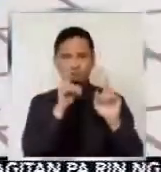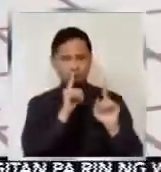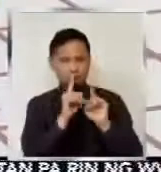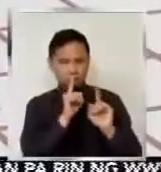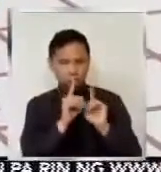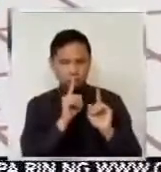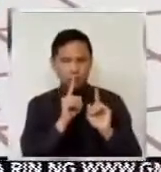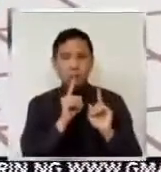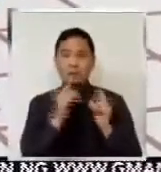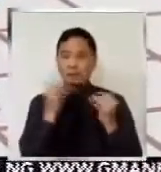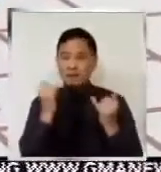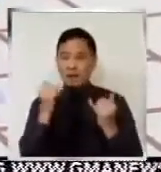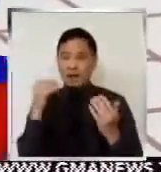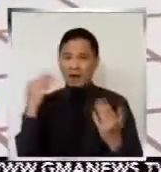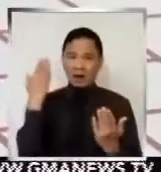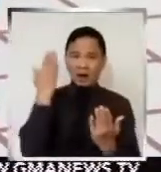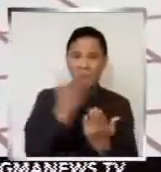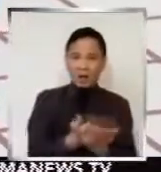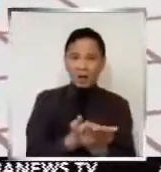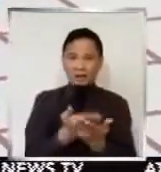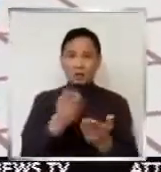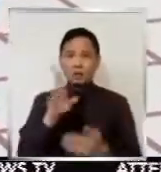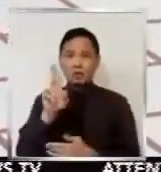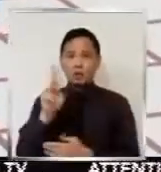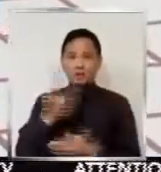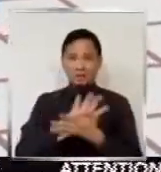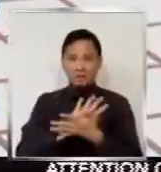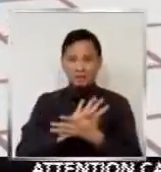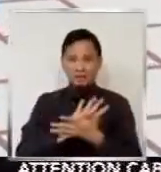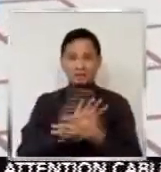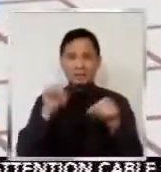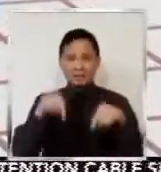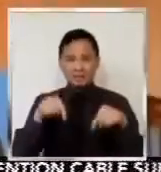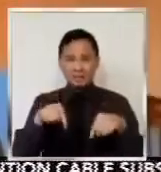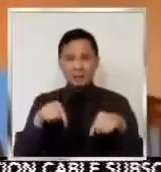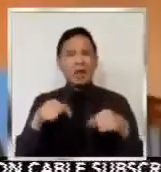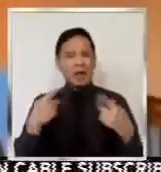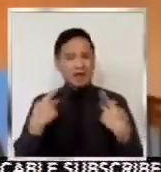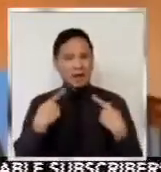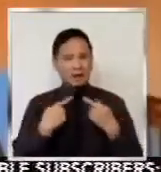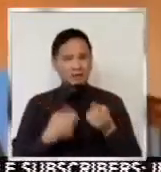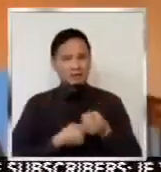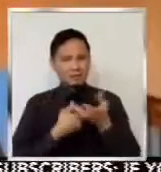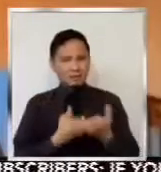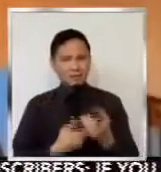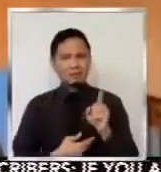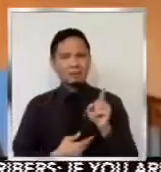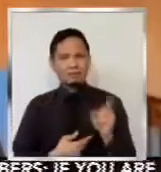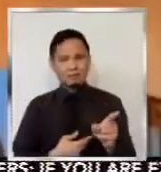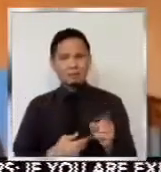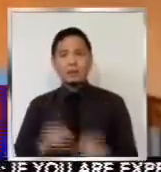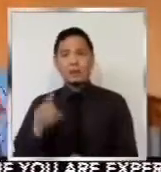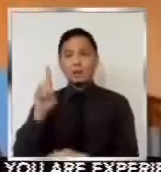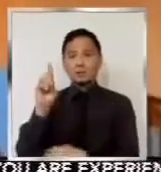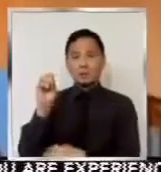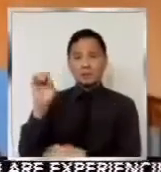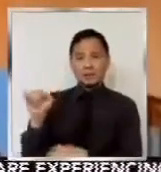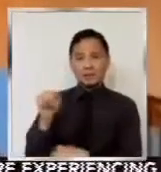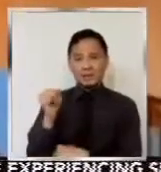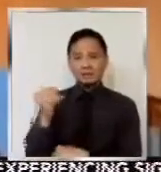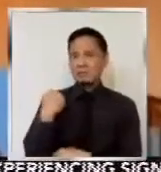Pilipinas, ang UK variant ng COVID-19. Bagamat hindi pa ata sinasabi ng DOH na may community transmission ng new